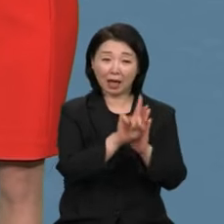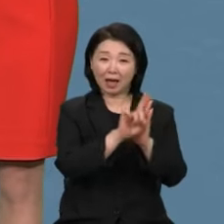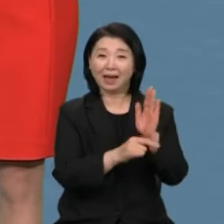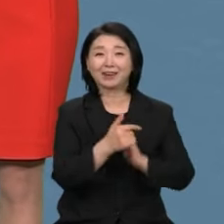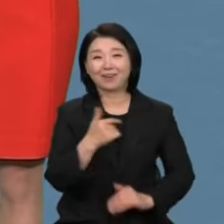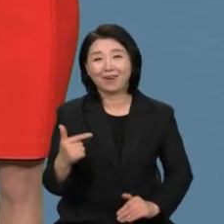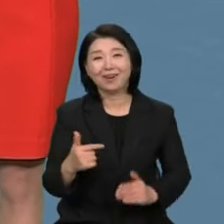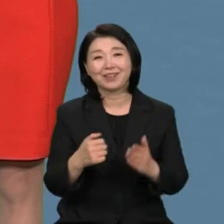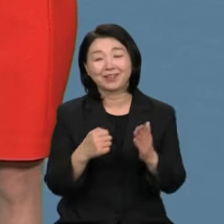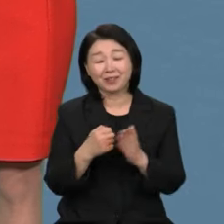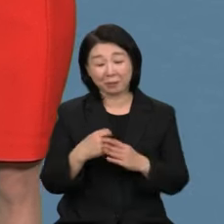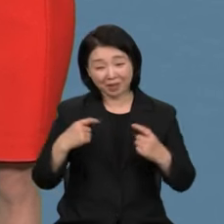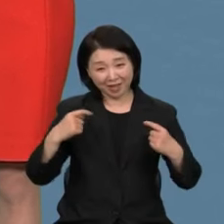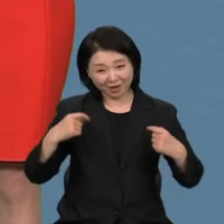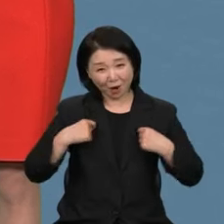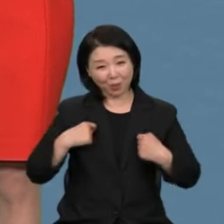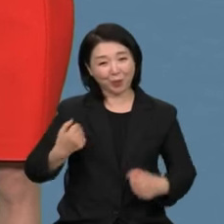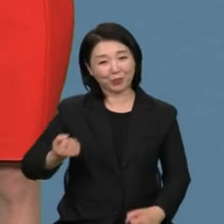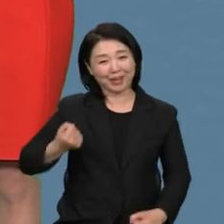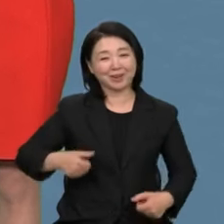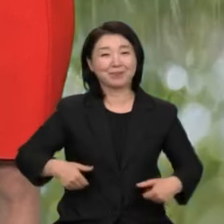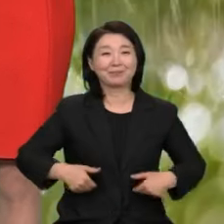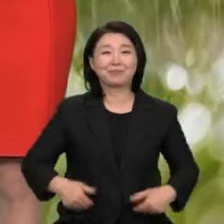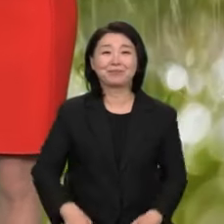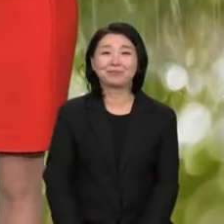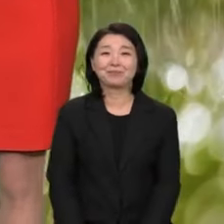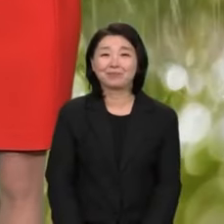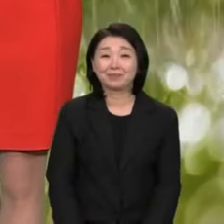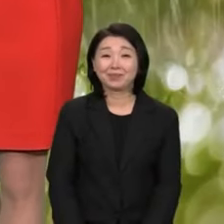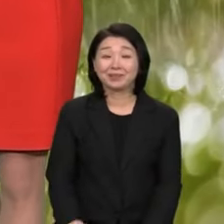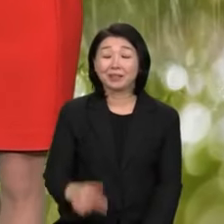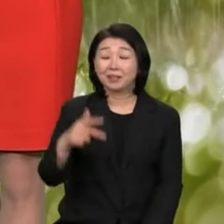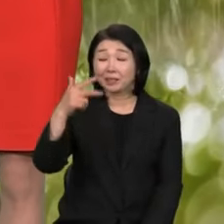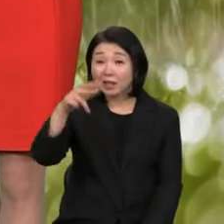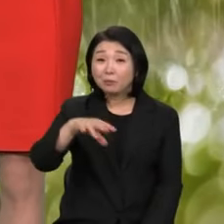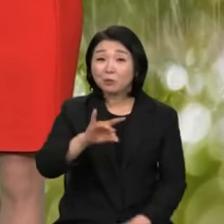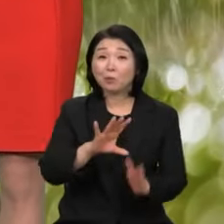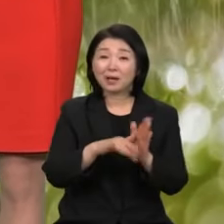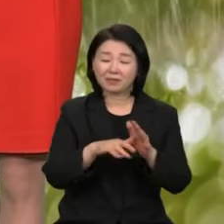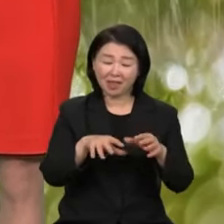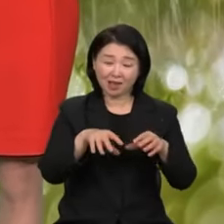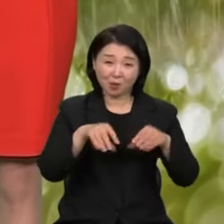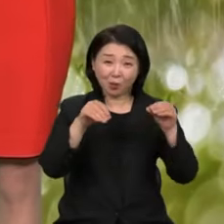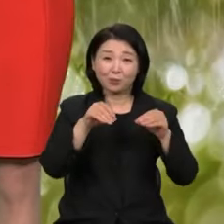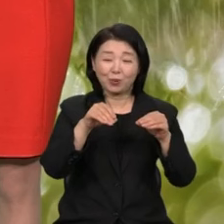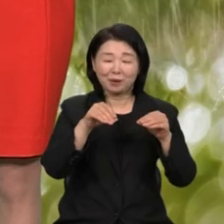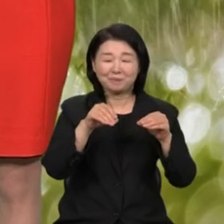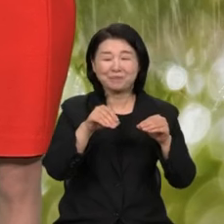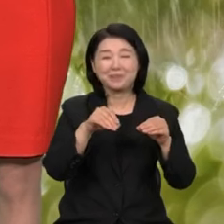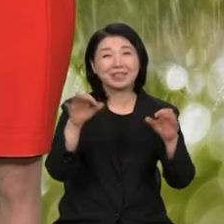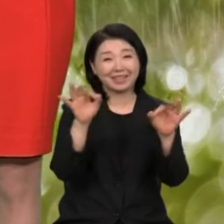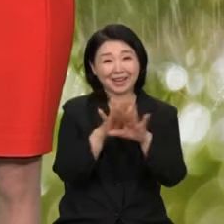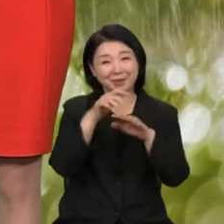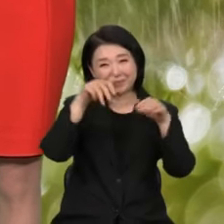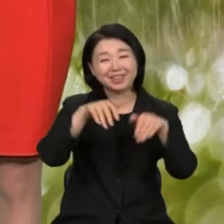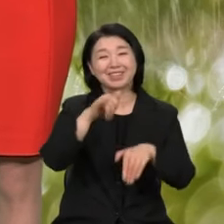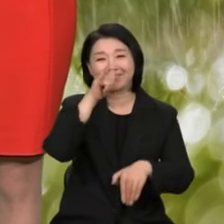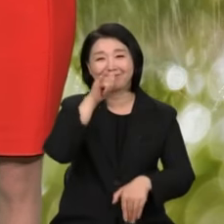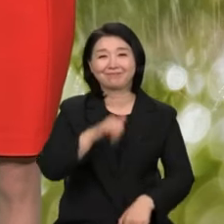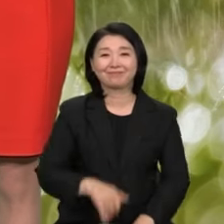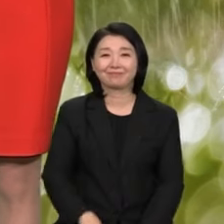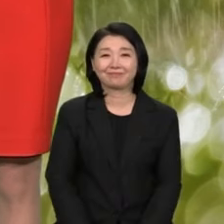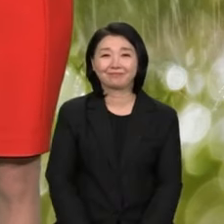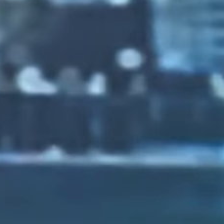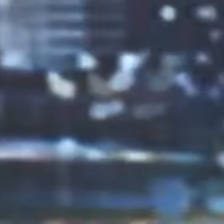큰 만큼 외투 챙겨서 나오시는 게 좋겠습니다. 다음 주 초반에는 건조함을 달래줄 비가 내리겠습니다. 날씨였습니다.